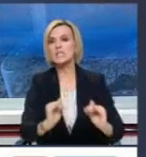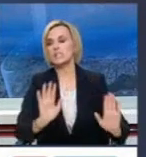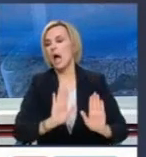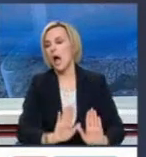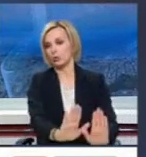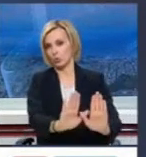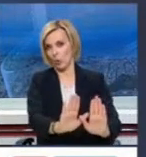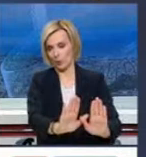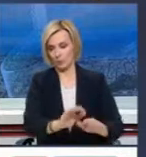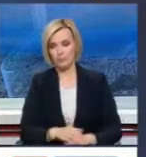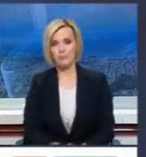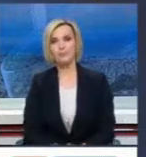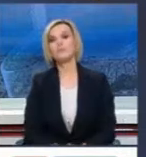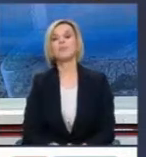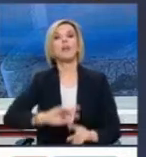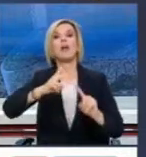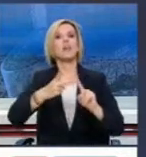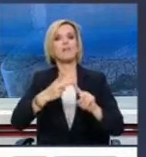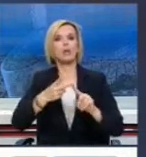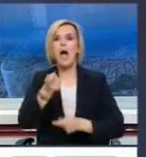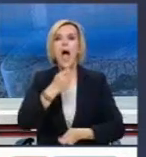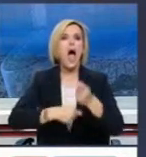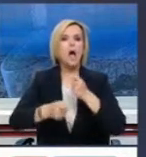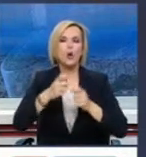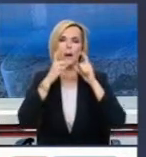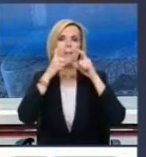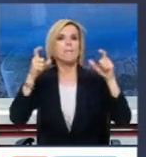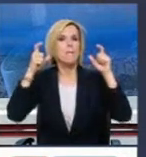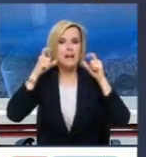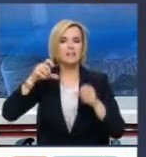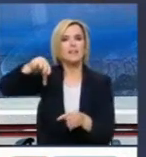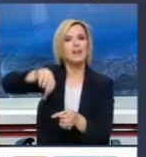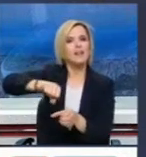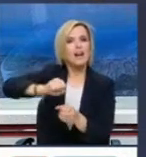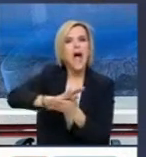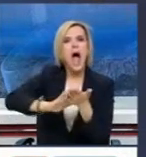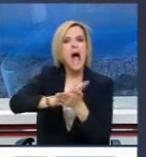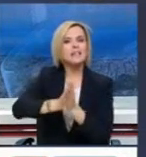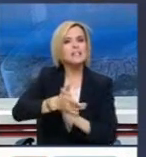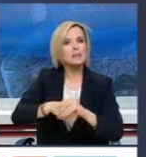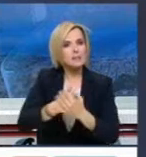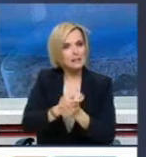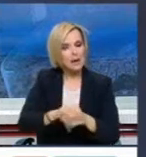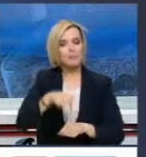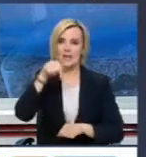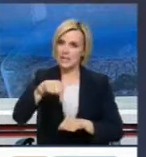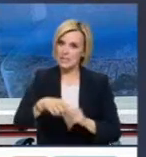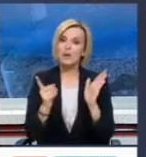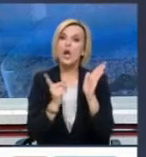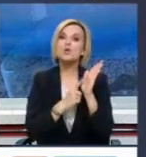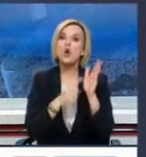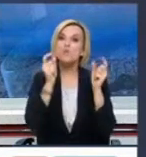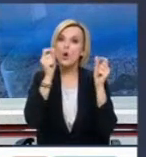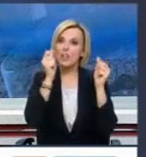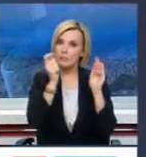όσον αφορά την αγορά των αντισηπτικών και των μασκών, σήμερα δημοσιεύεται η πράξη νομοθετικού περιεχομένου που μας δίνει το νομοθετικό